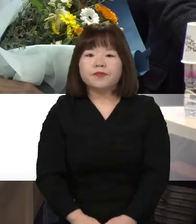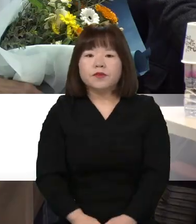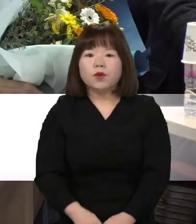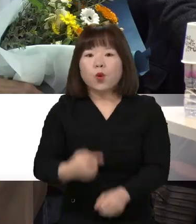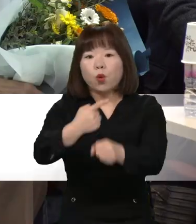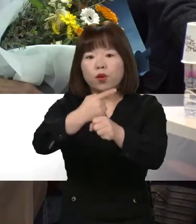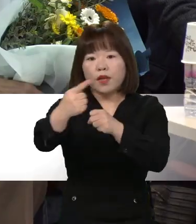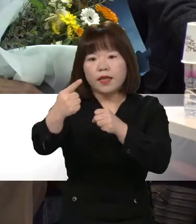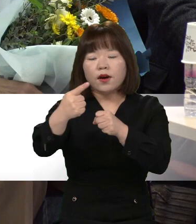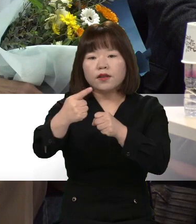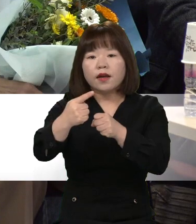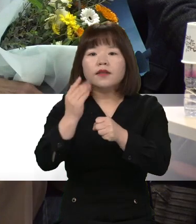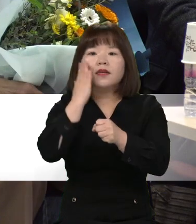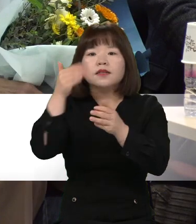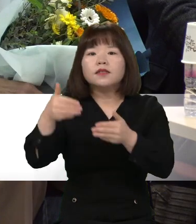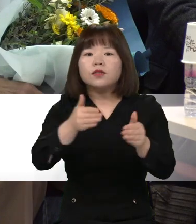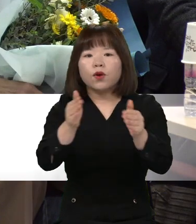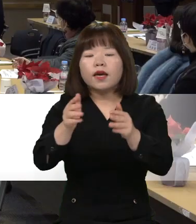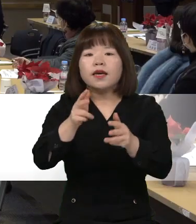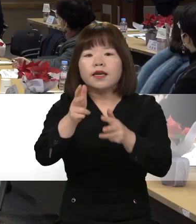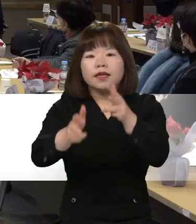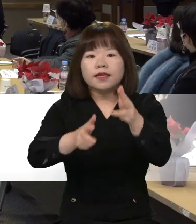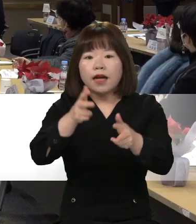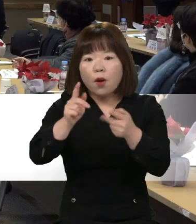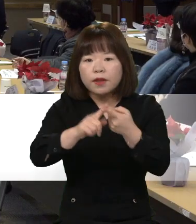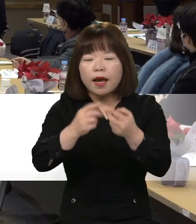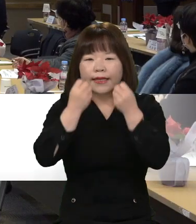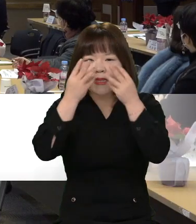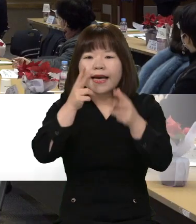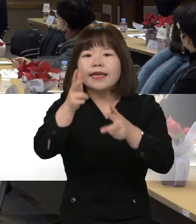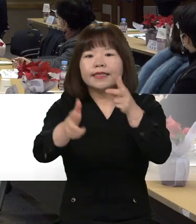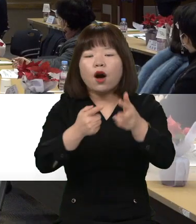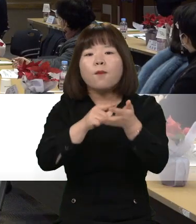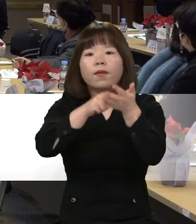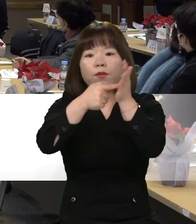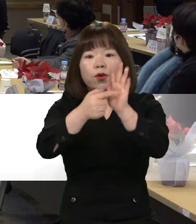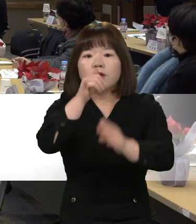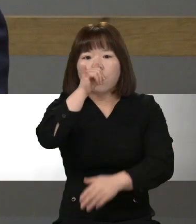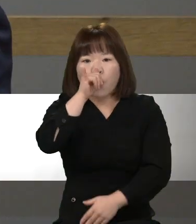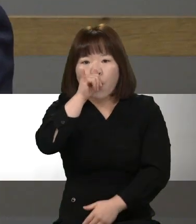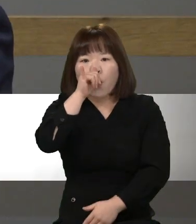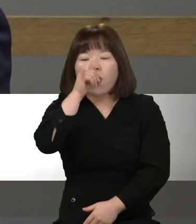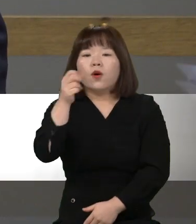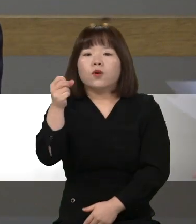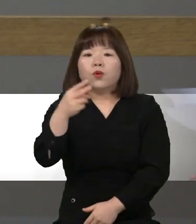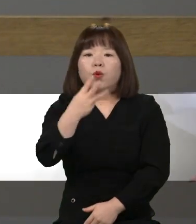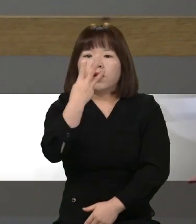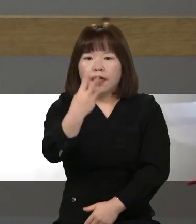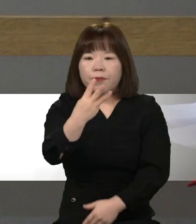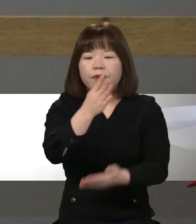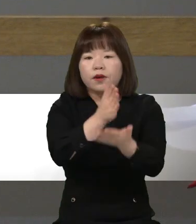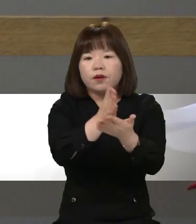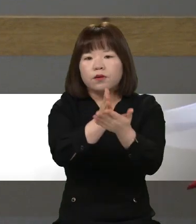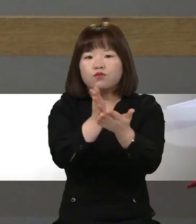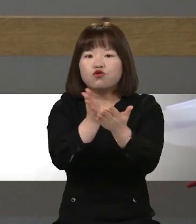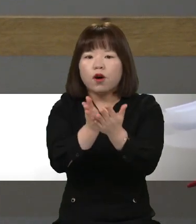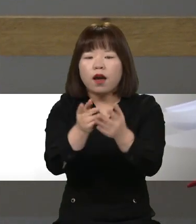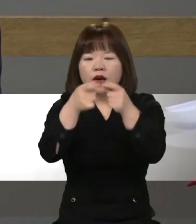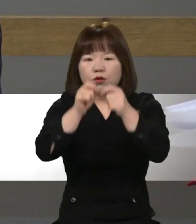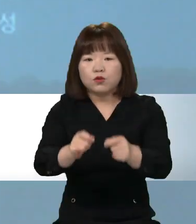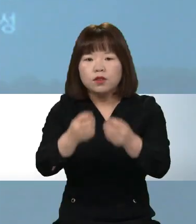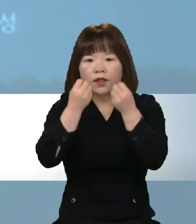이후 2023년 그린웨이 프로젝트의 신규사업 총괄 보고가 있었고 센트럴 오션 에코